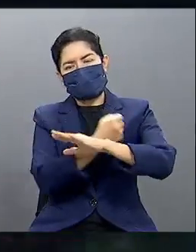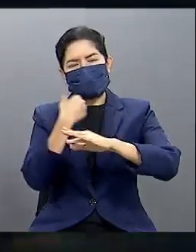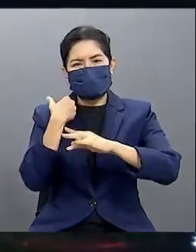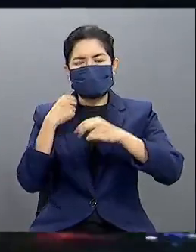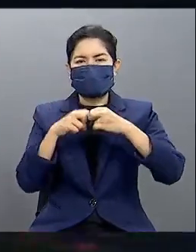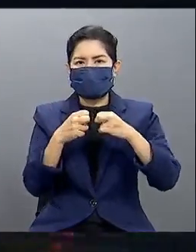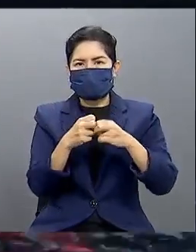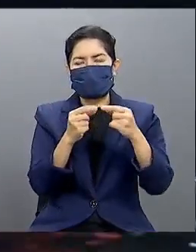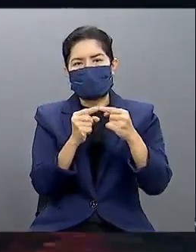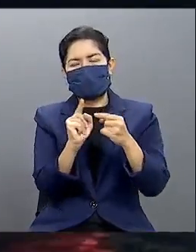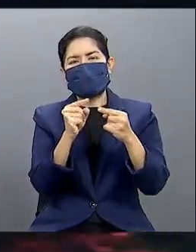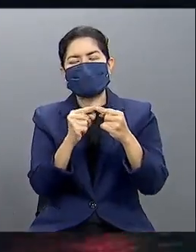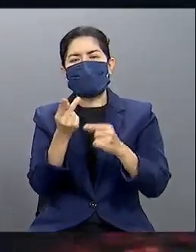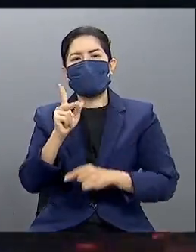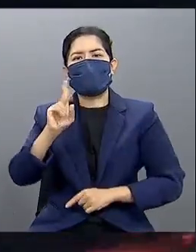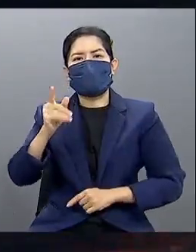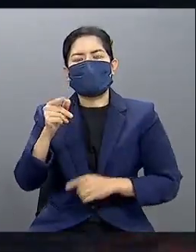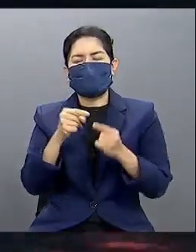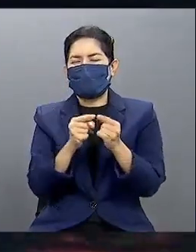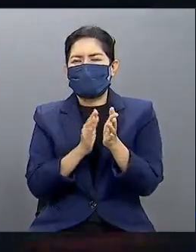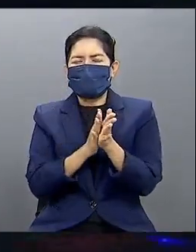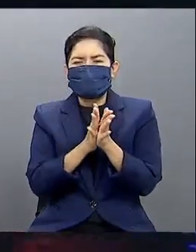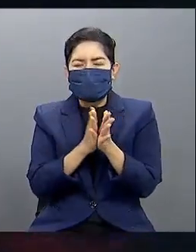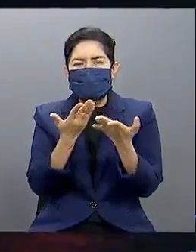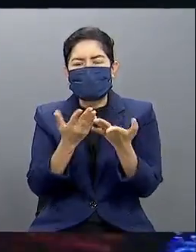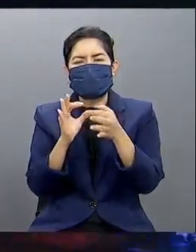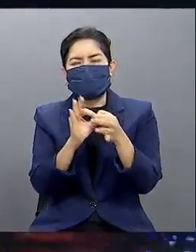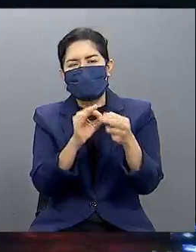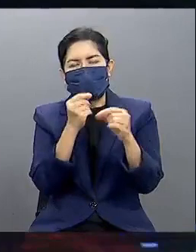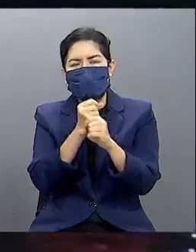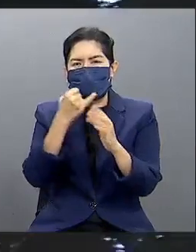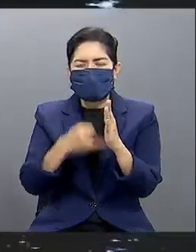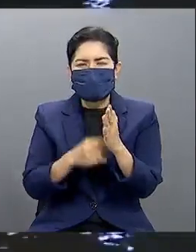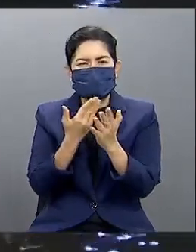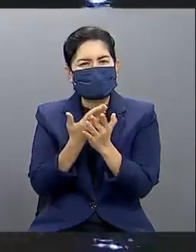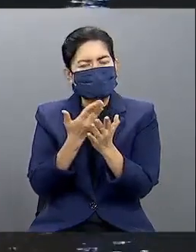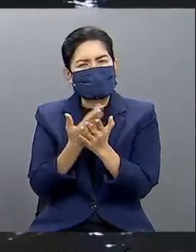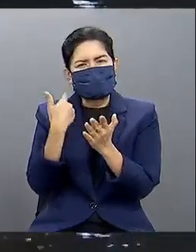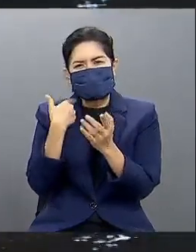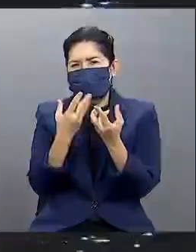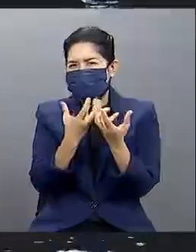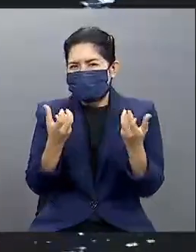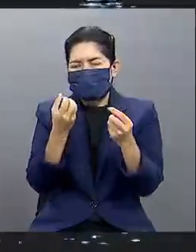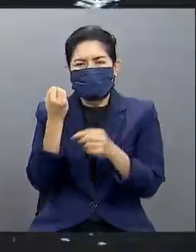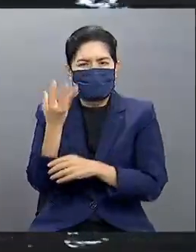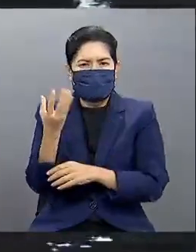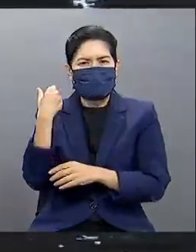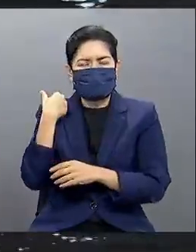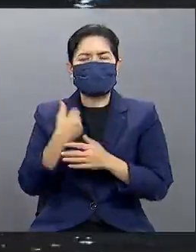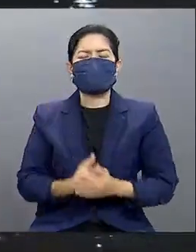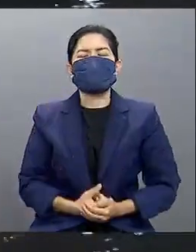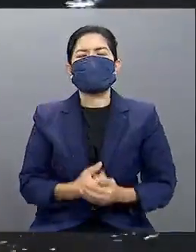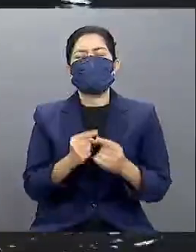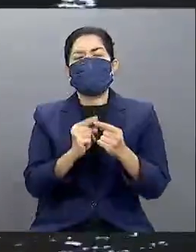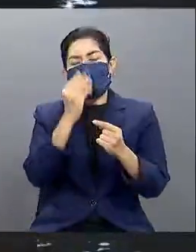ากอย่างไรก็ตามรัฐมนตรีว่าการกระทรวงยุติธรรมมีอำนาจในทางกฎหมายสามารถนำคดีอื่นที่ไม่เข้าข่